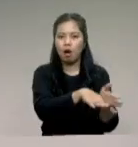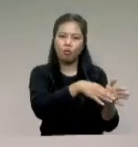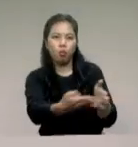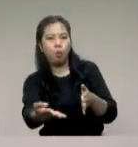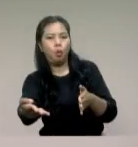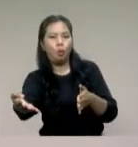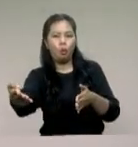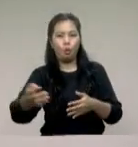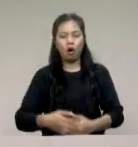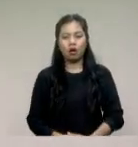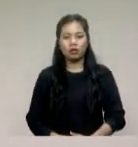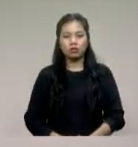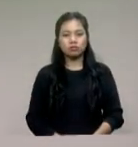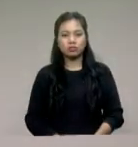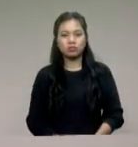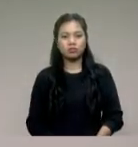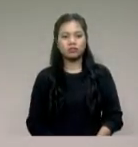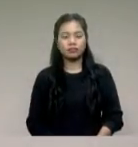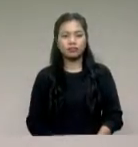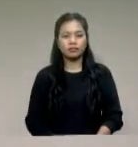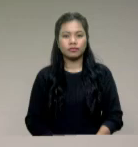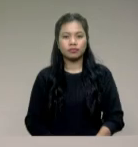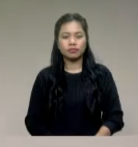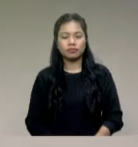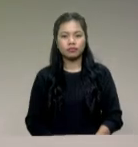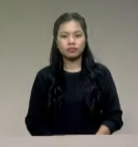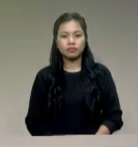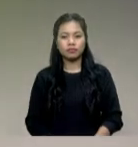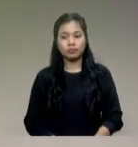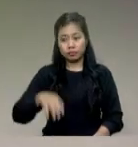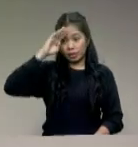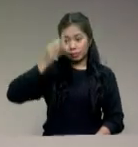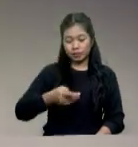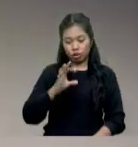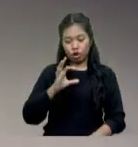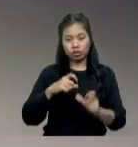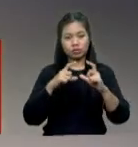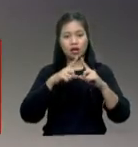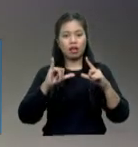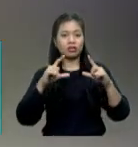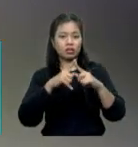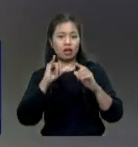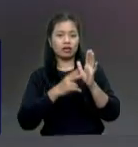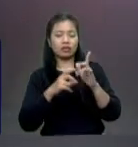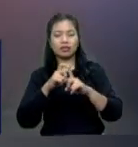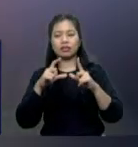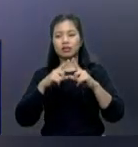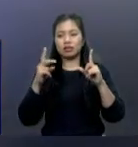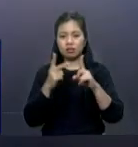Ya Allah, dari sana sampai ke situ. Bus Rosalia Indah yang membawa rombongan pemudik mengalami kecelakaan di